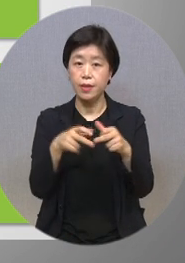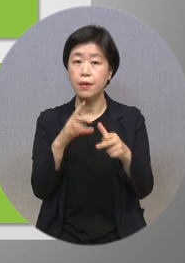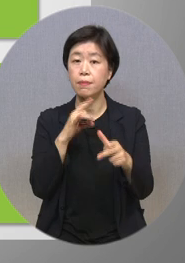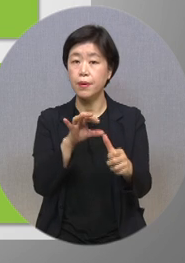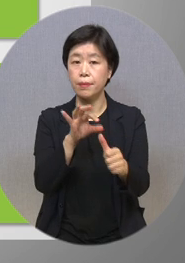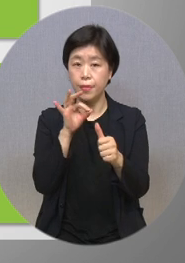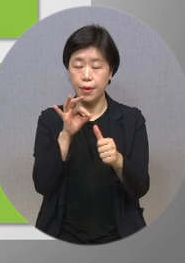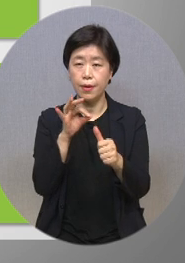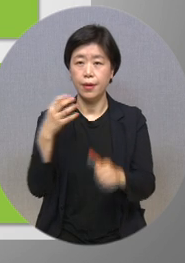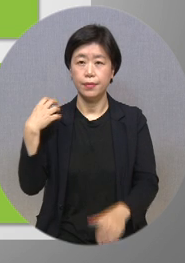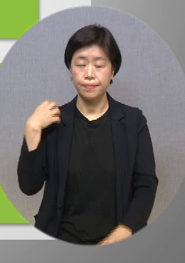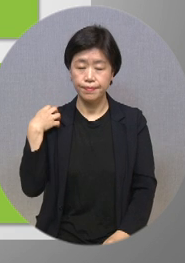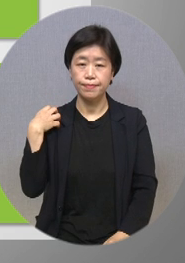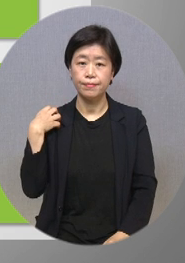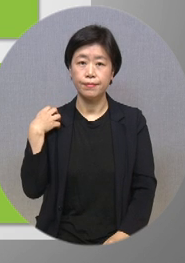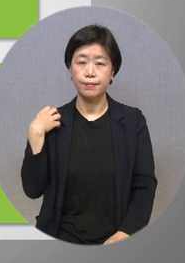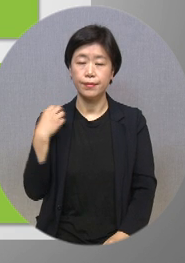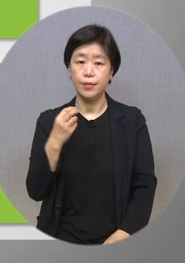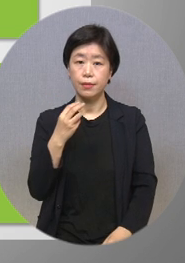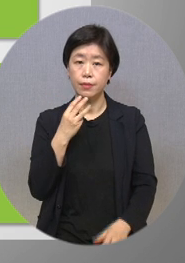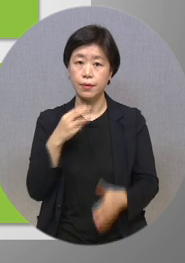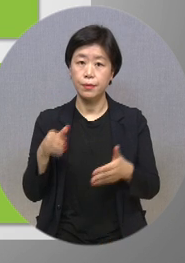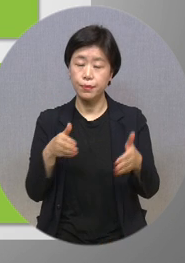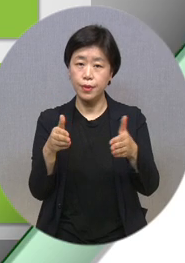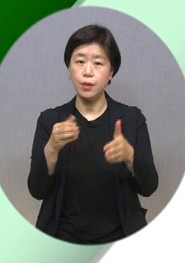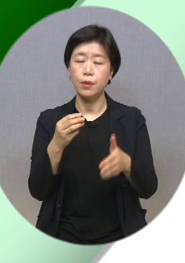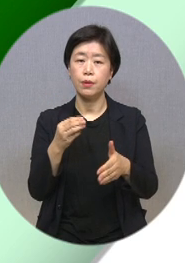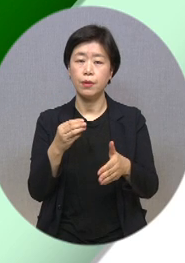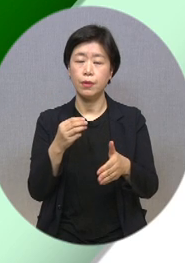채용하며 담당지사는 경기 동부지사입니다.